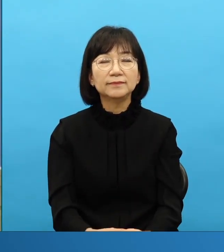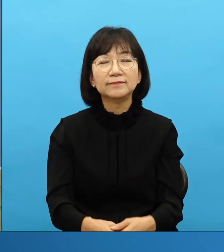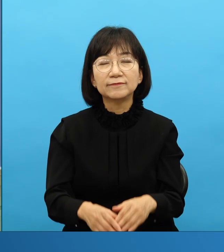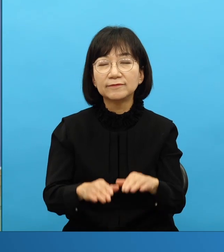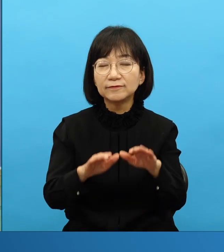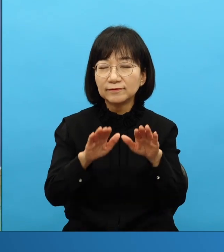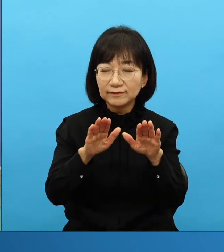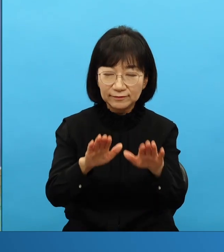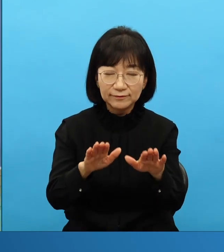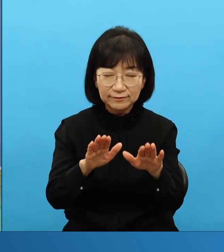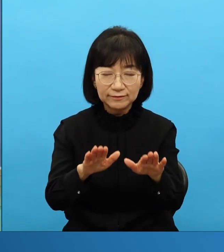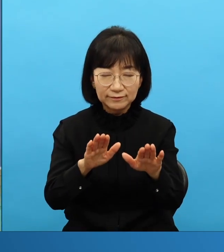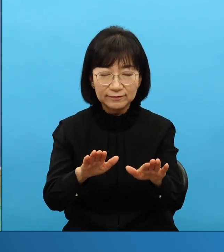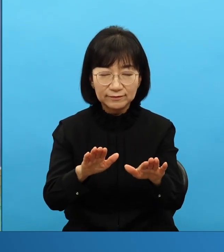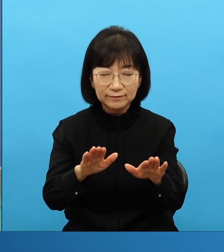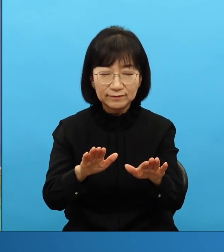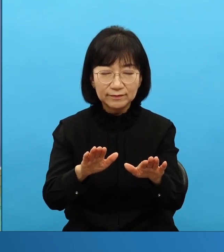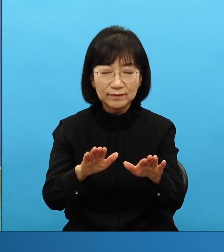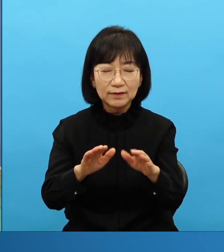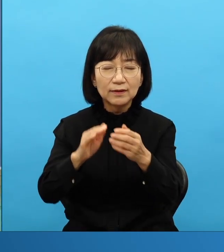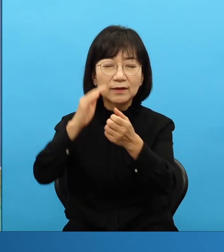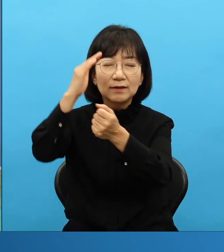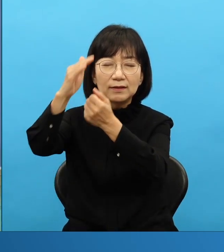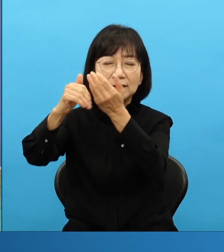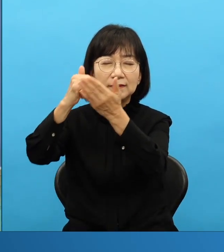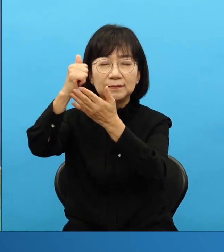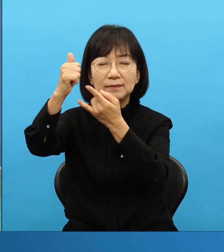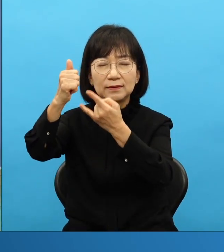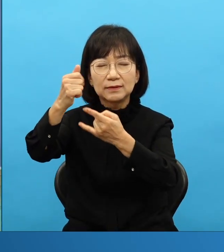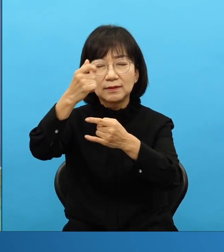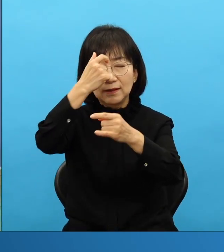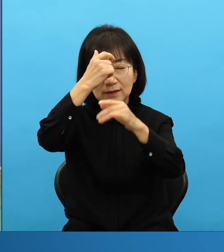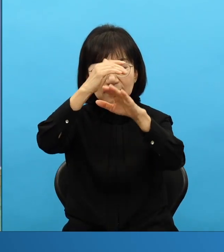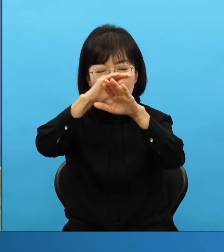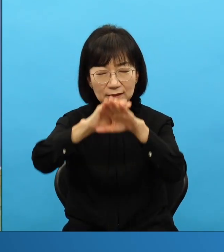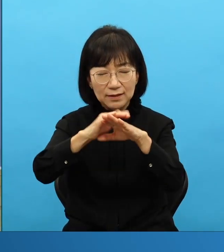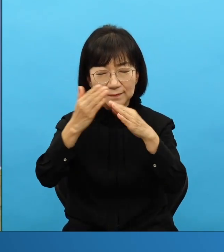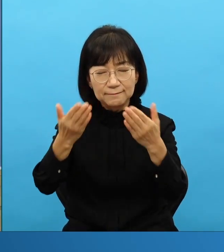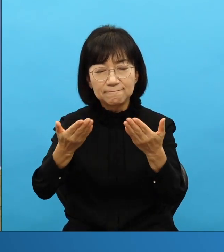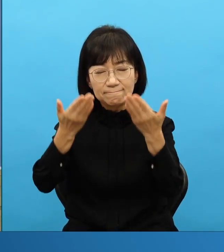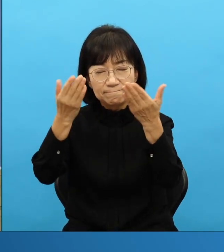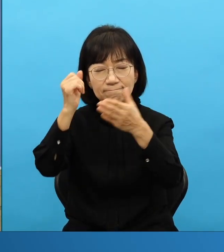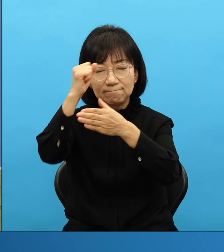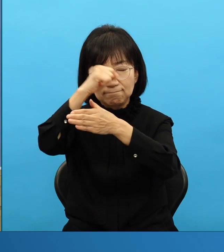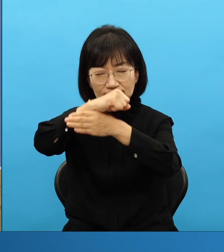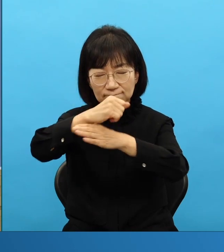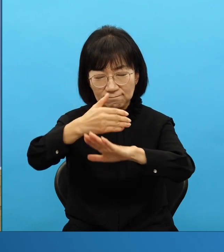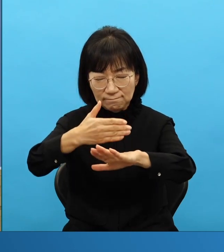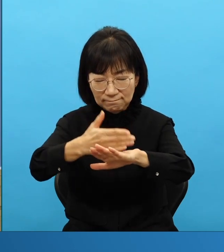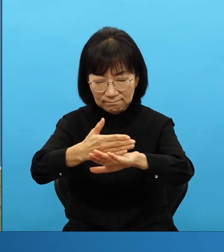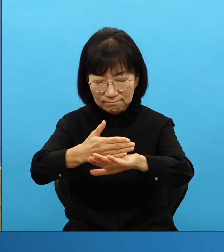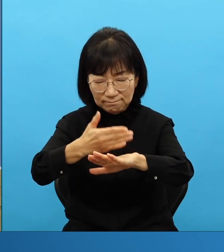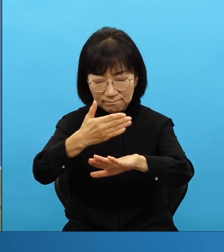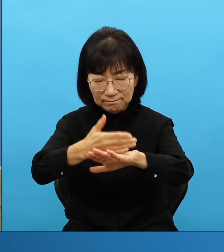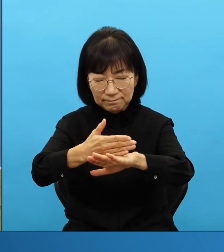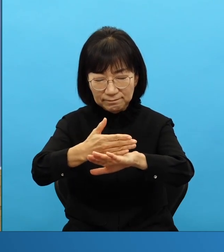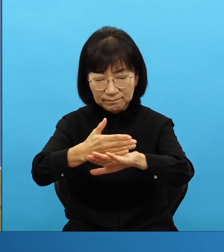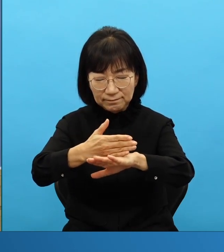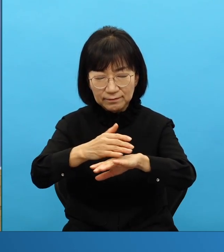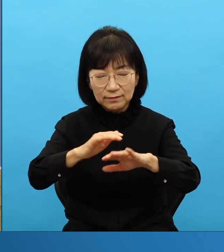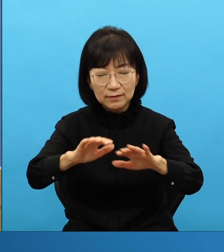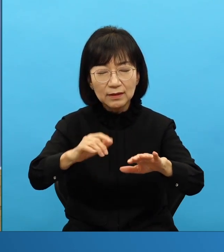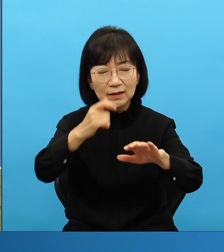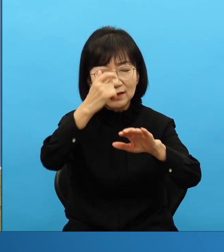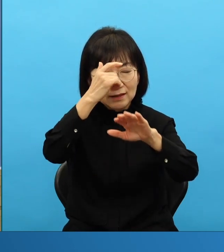오늘도 우리를 예배자로 하나님 앞에 서게 하심을 감사합니다. Father God, thank you for allowing us to stand before you today as your worshipers. 예배 드릴 수